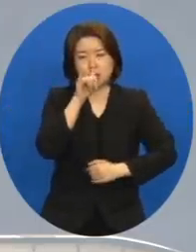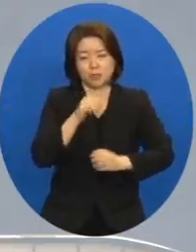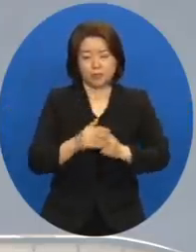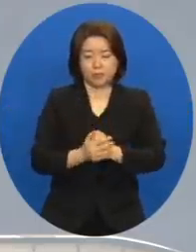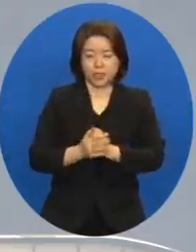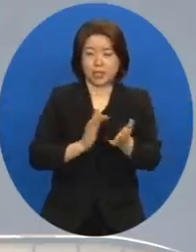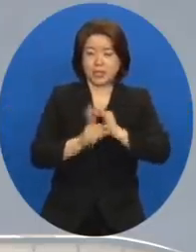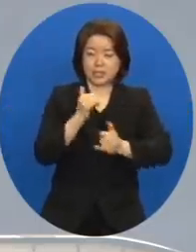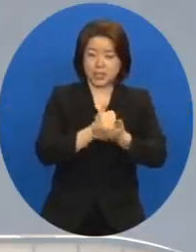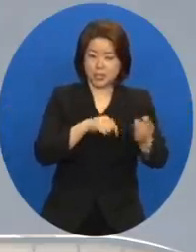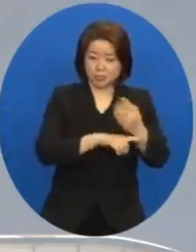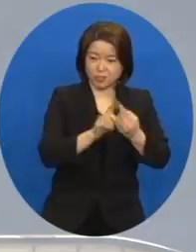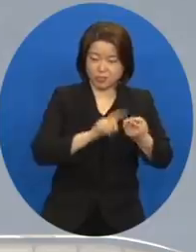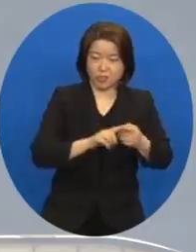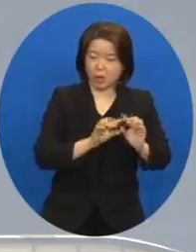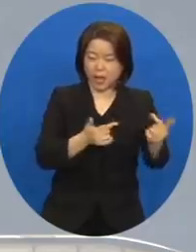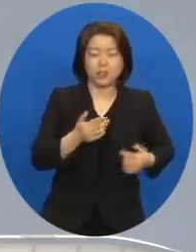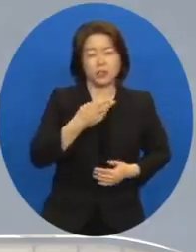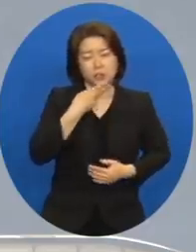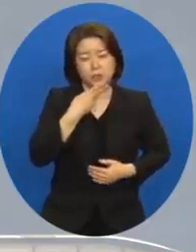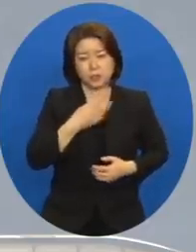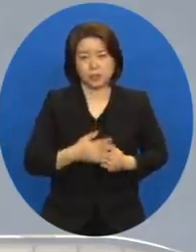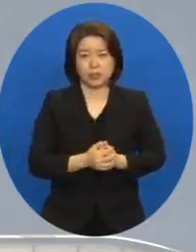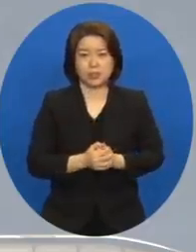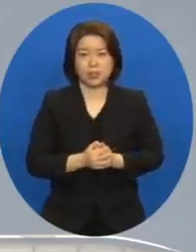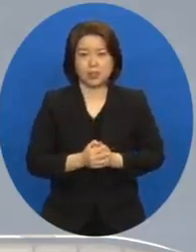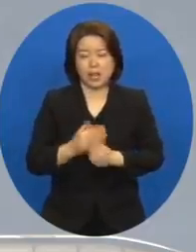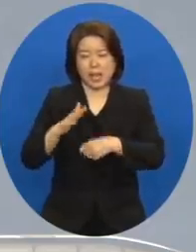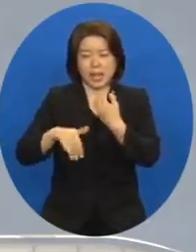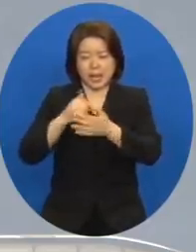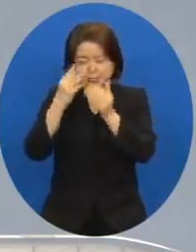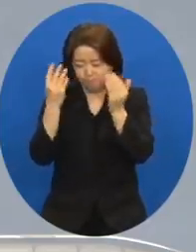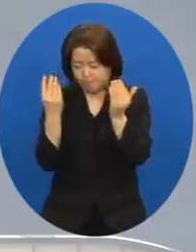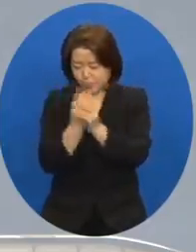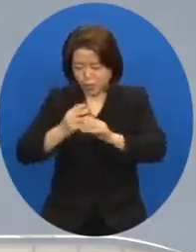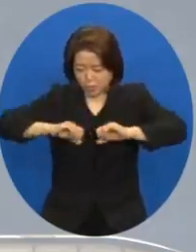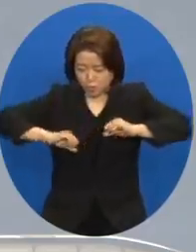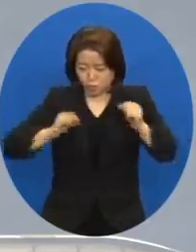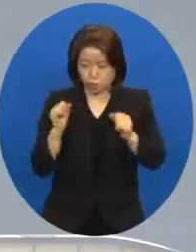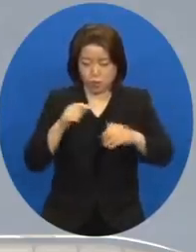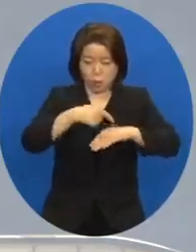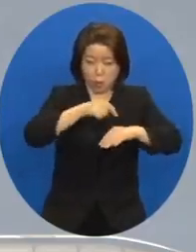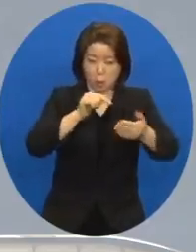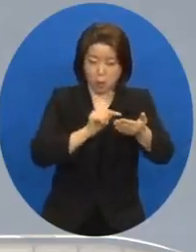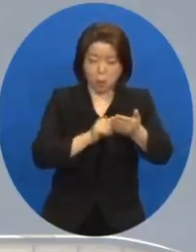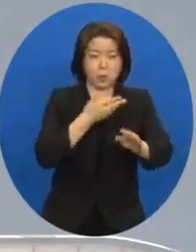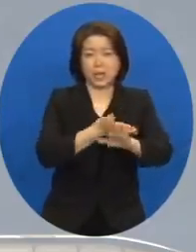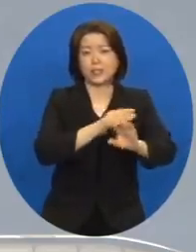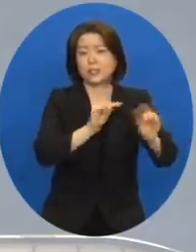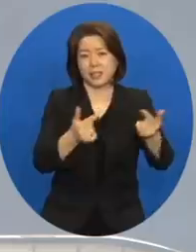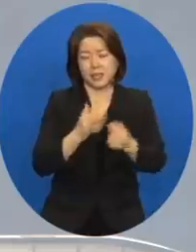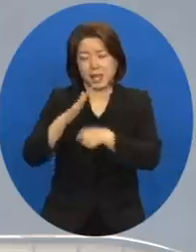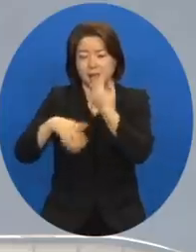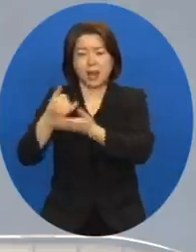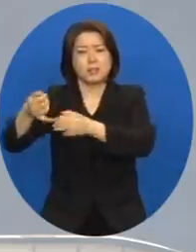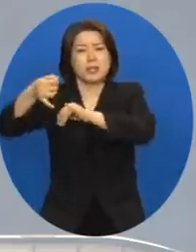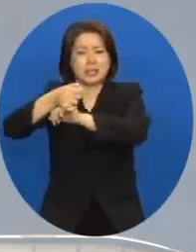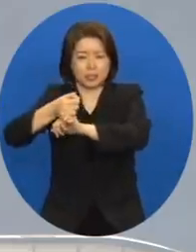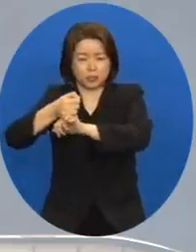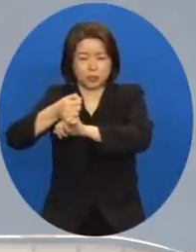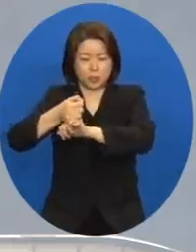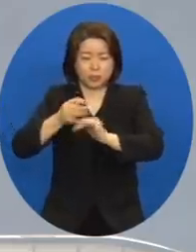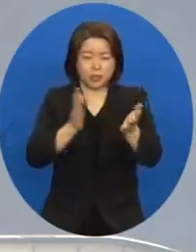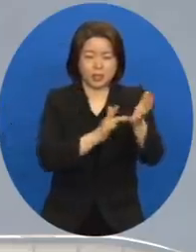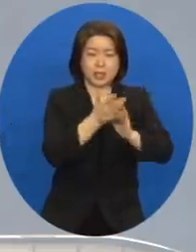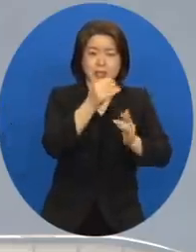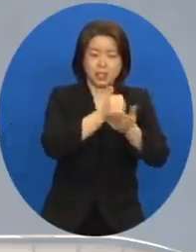하나님 뜻에 완전히 순종하는 겉 다르고 속 따르지 않는 사람이었기 때문에 하나님의 약속이 예수님